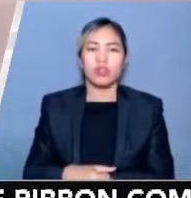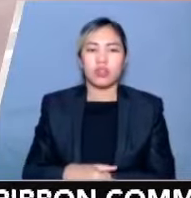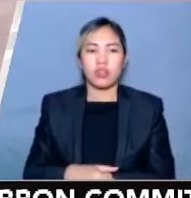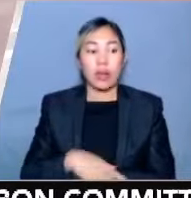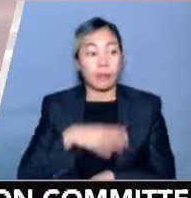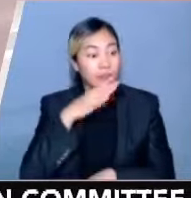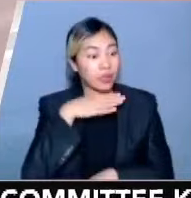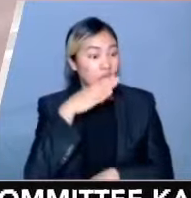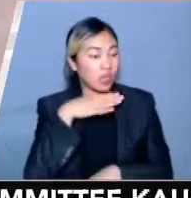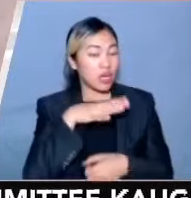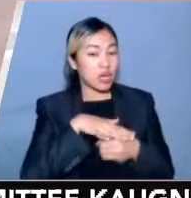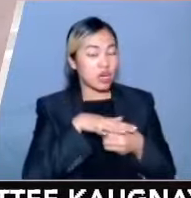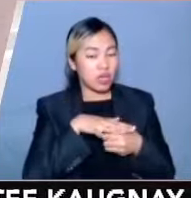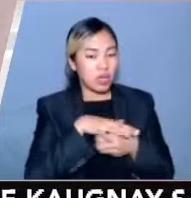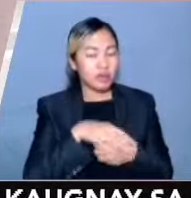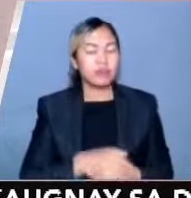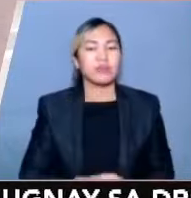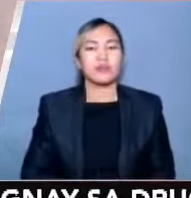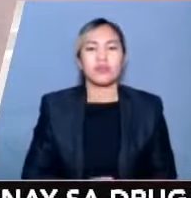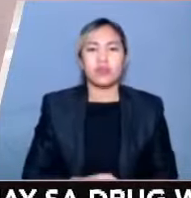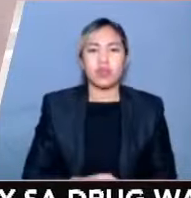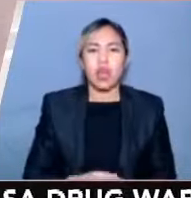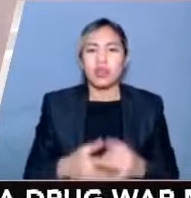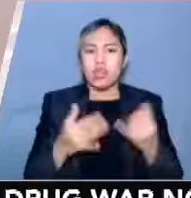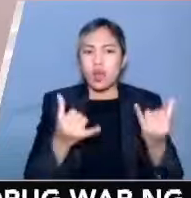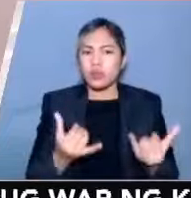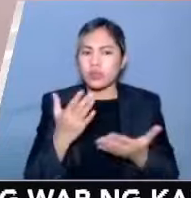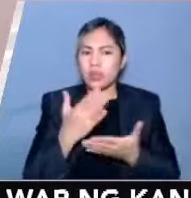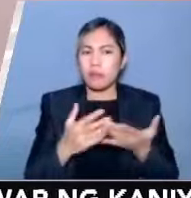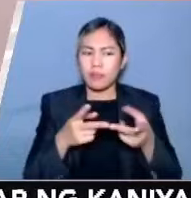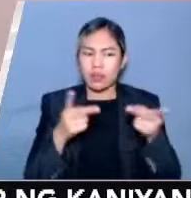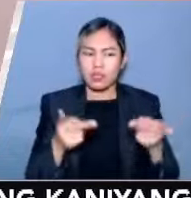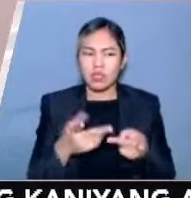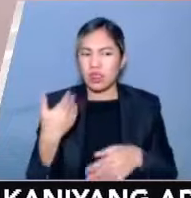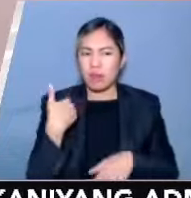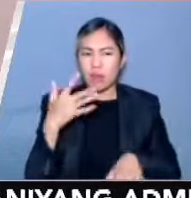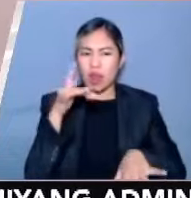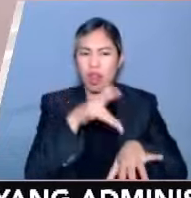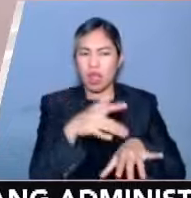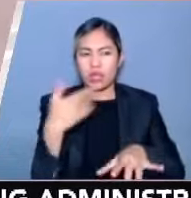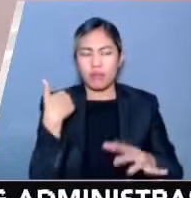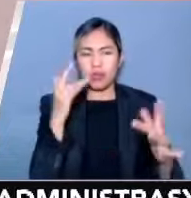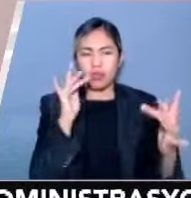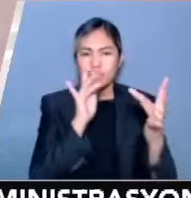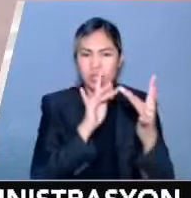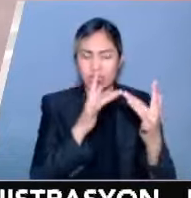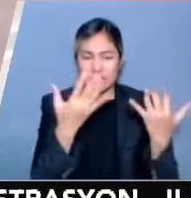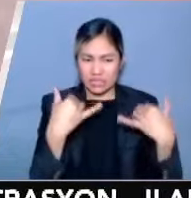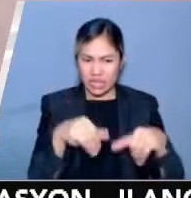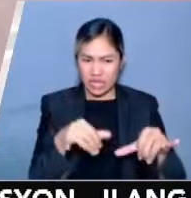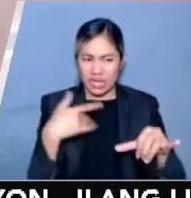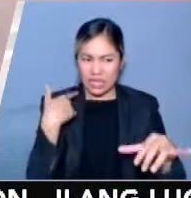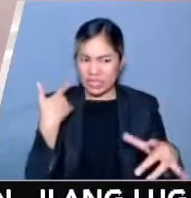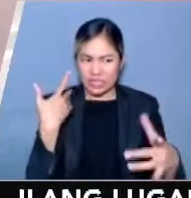lugar pa rin na hindi mapasok ng tulong o na hindi makontakt at isolated pa rin hanggang po, ngayon? Meron tayong